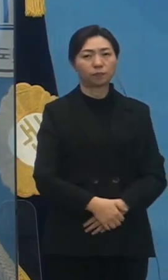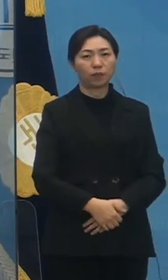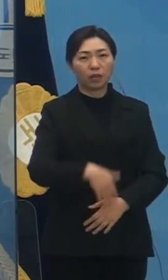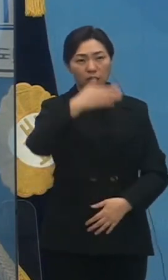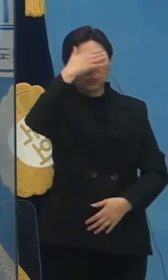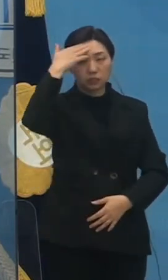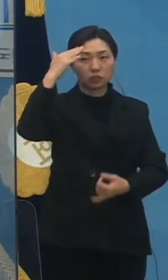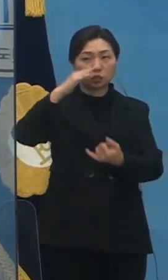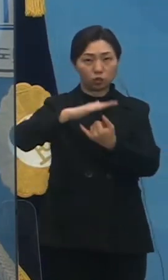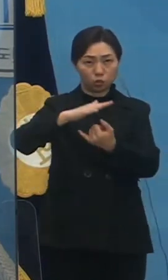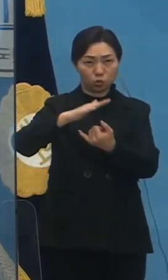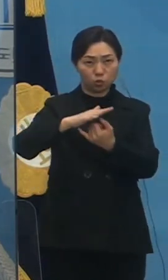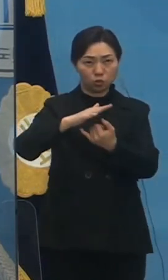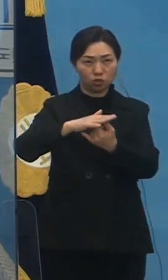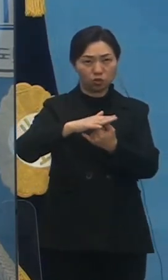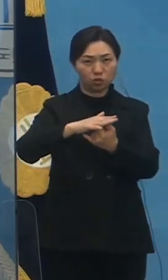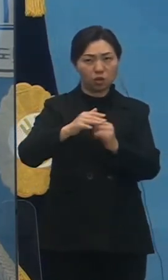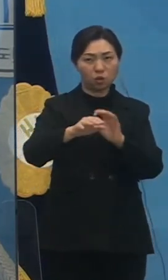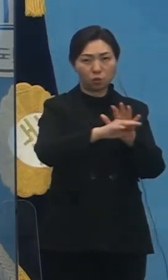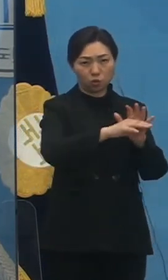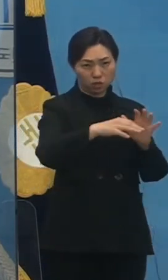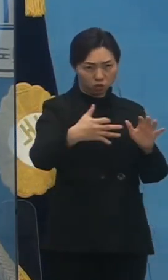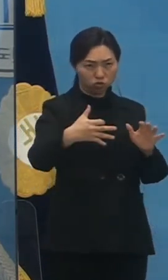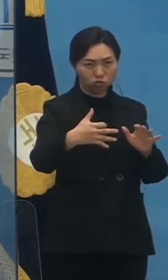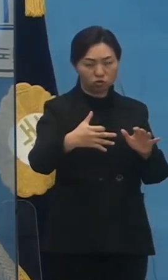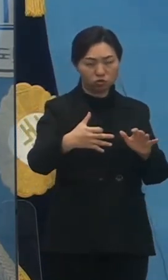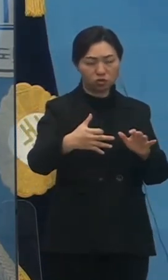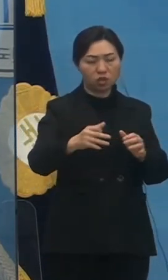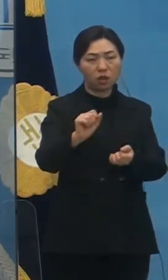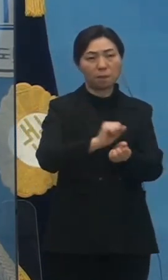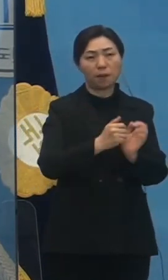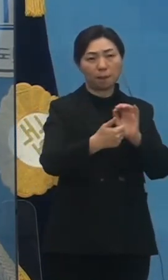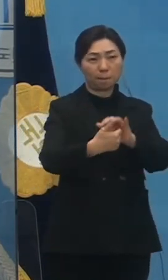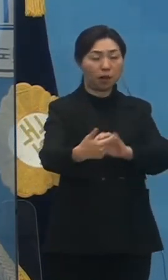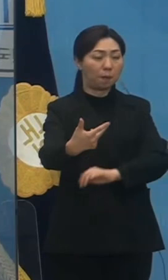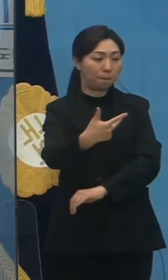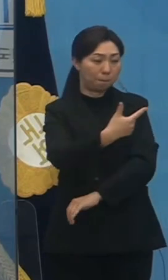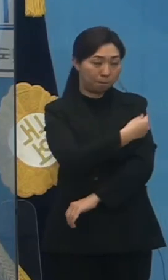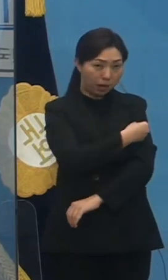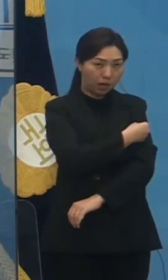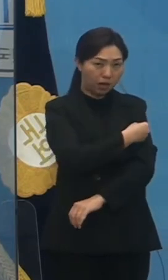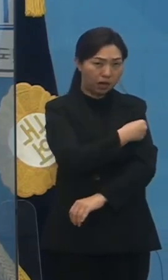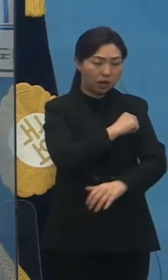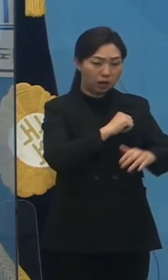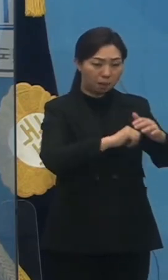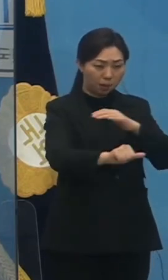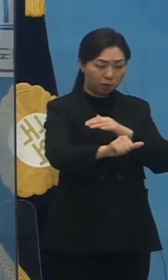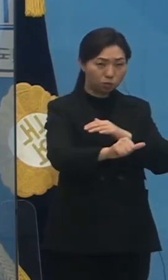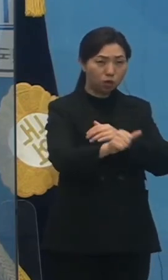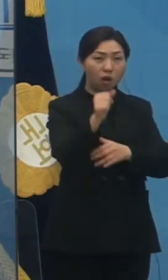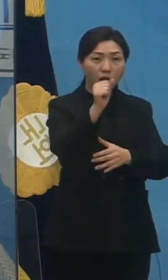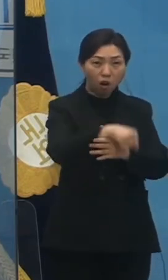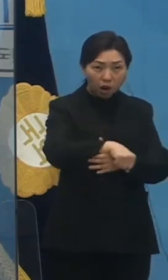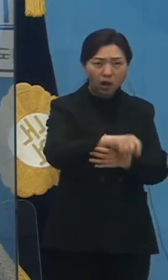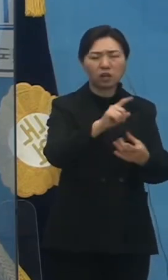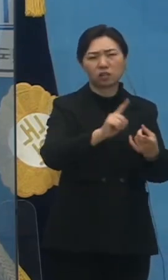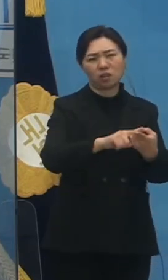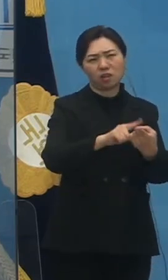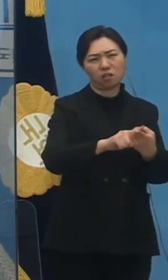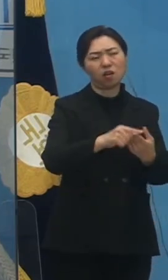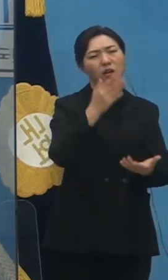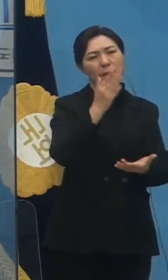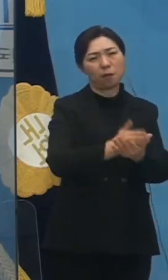청소년에 대한 코로나19 방역패스 효력을 중지하라는 법원의 판단도 잇따라 나왔습니다. 재판부는